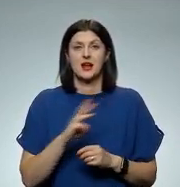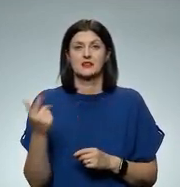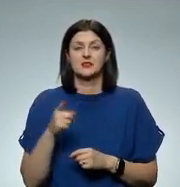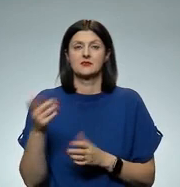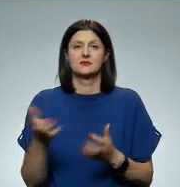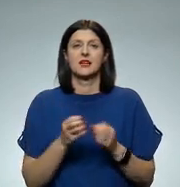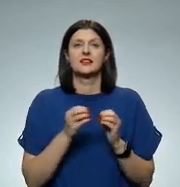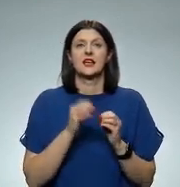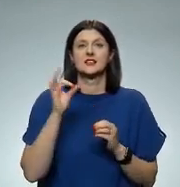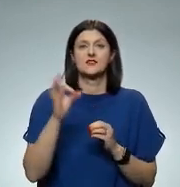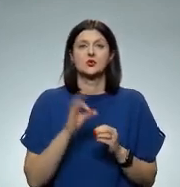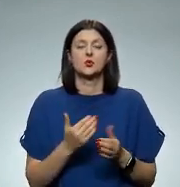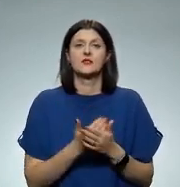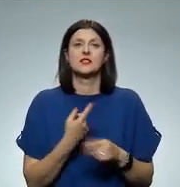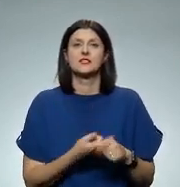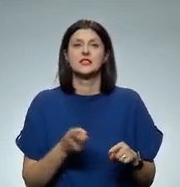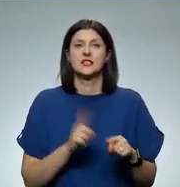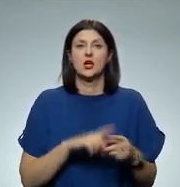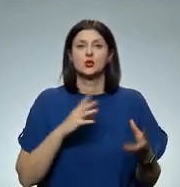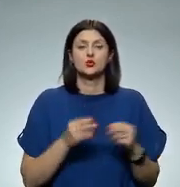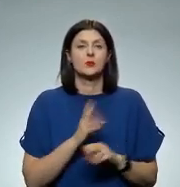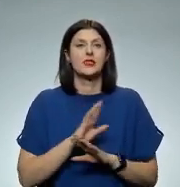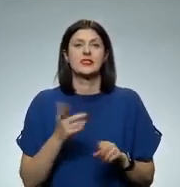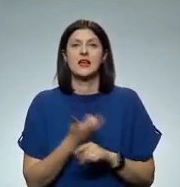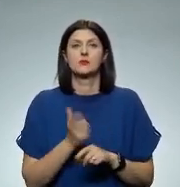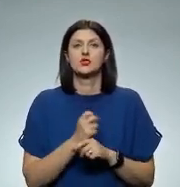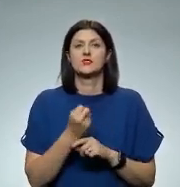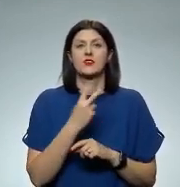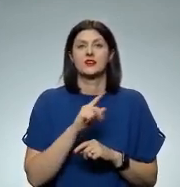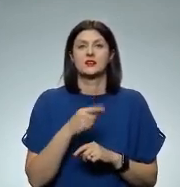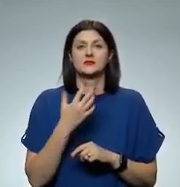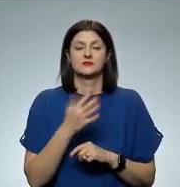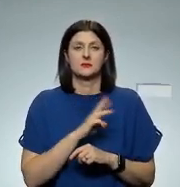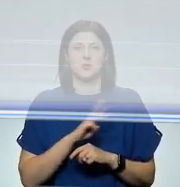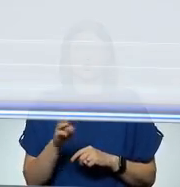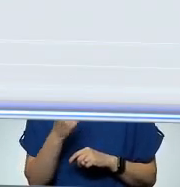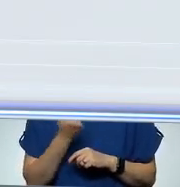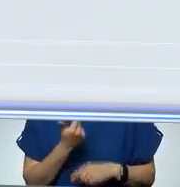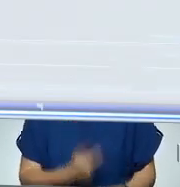отримає 10% від цієї суми, але не більше 12,5 мільйонів гривень.